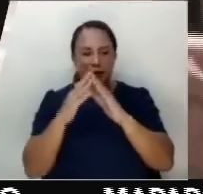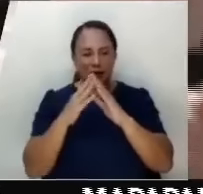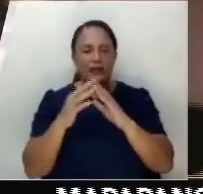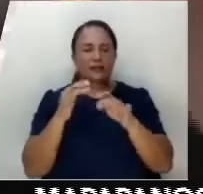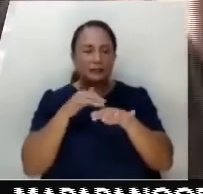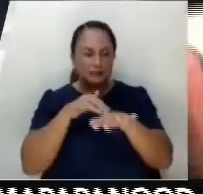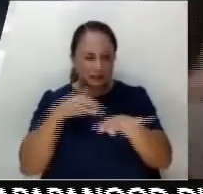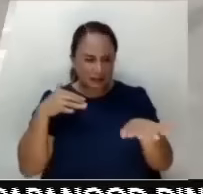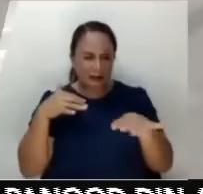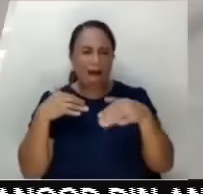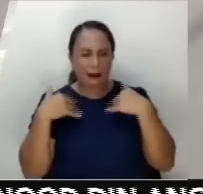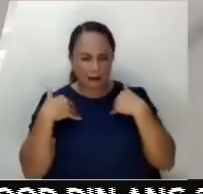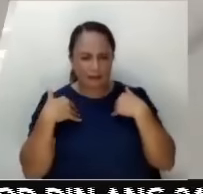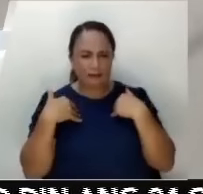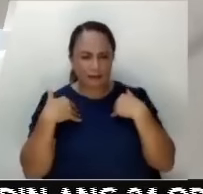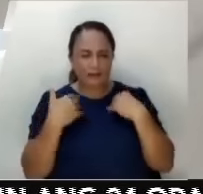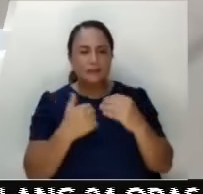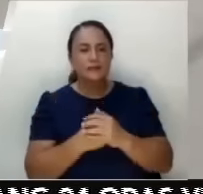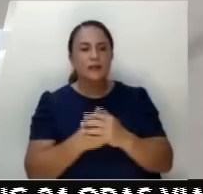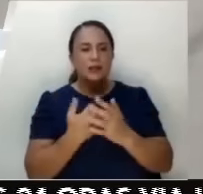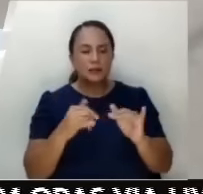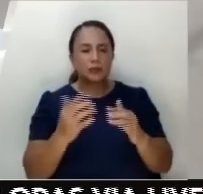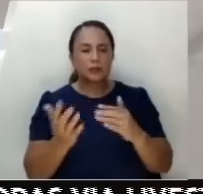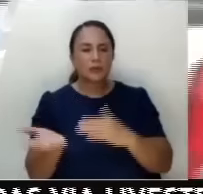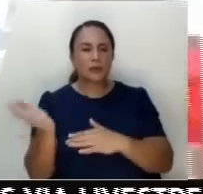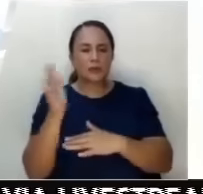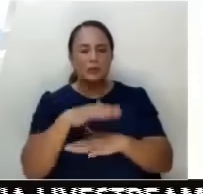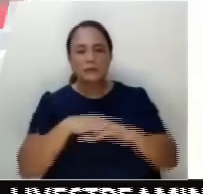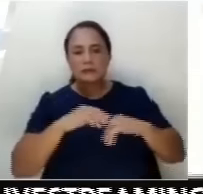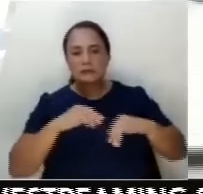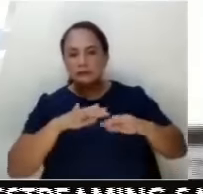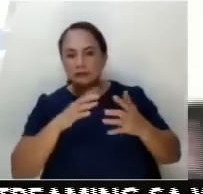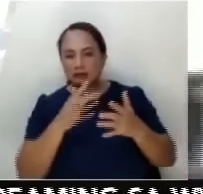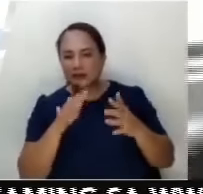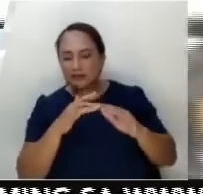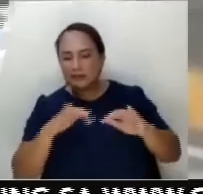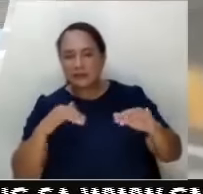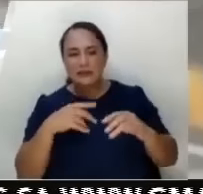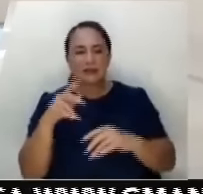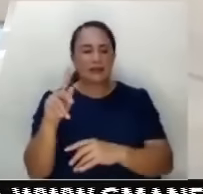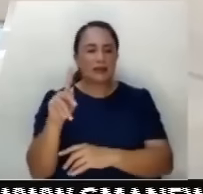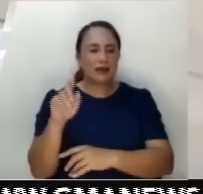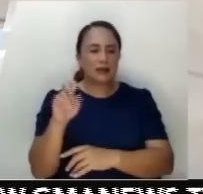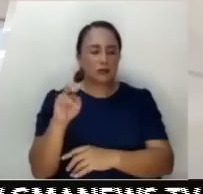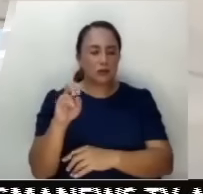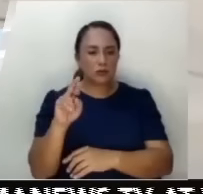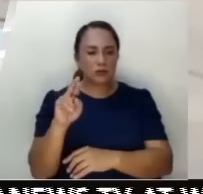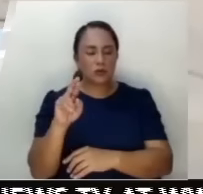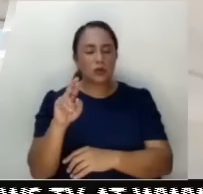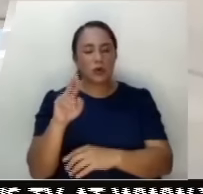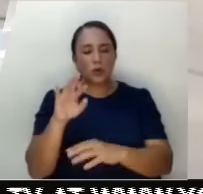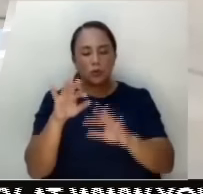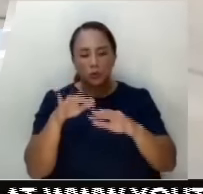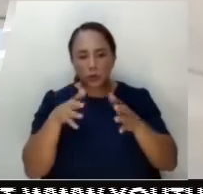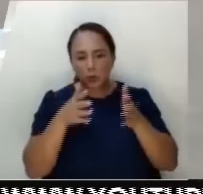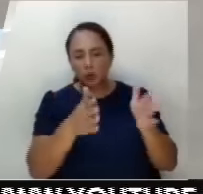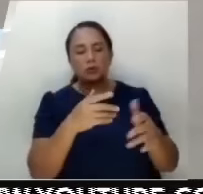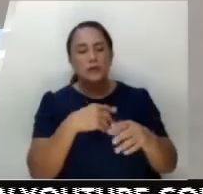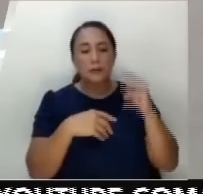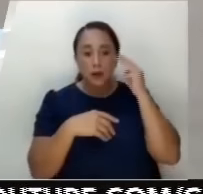paligid ng mga pasyalan, maghapong maluwag ang trapiko sa Cannon Road at Marcos Highway, paakyat at pababa sa city